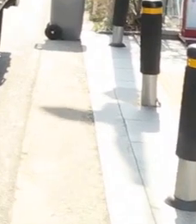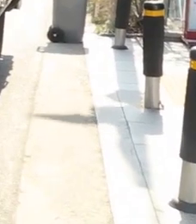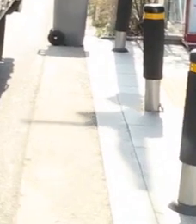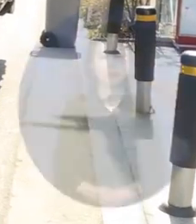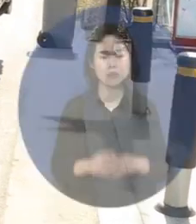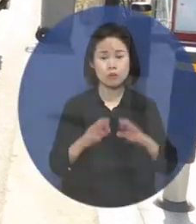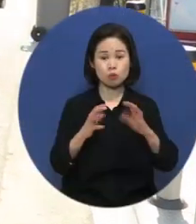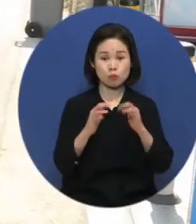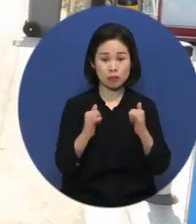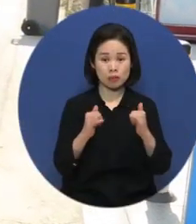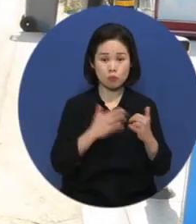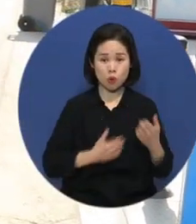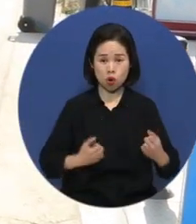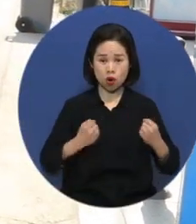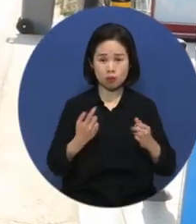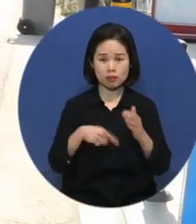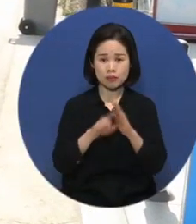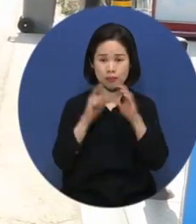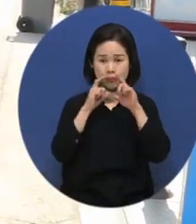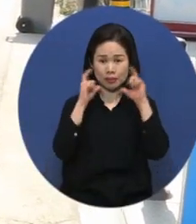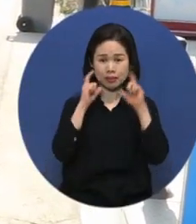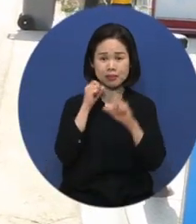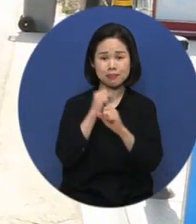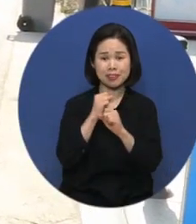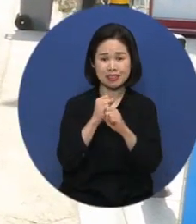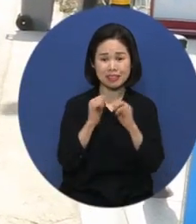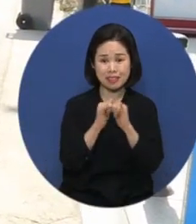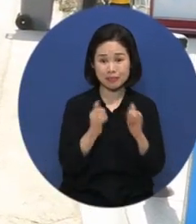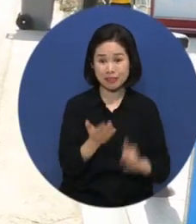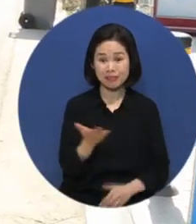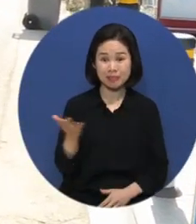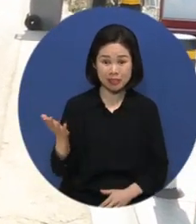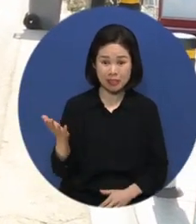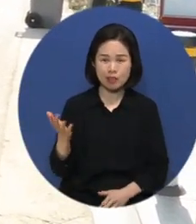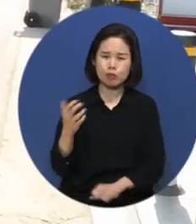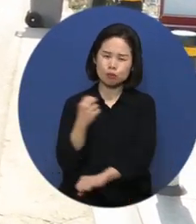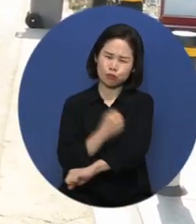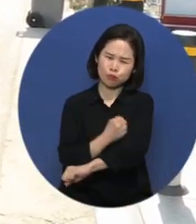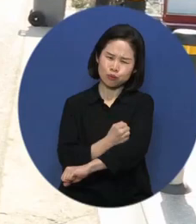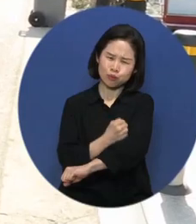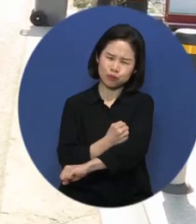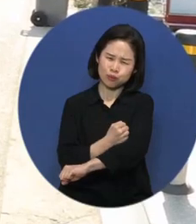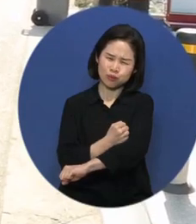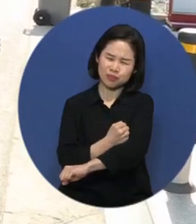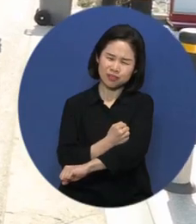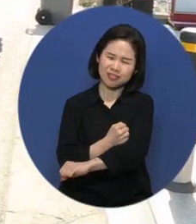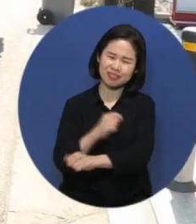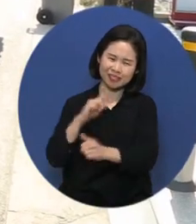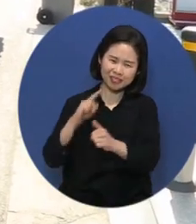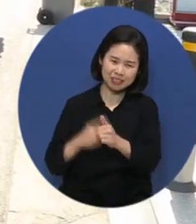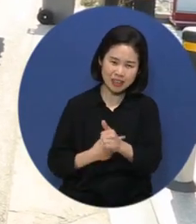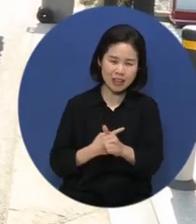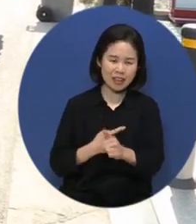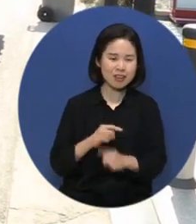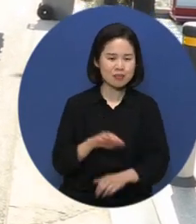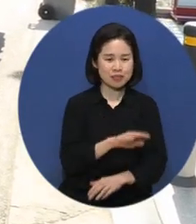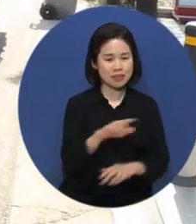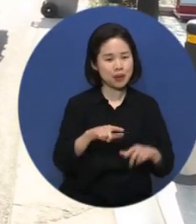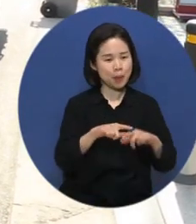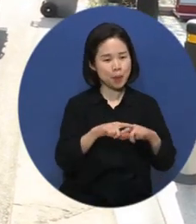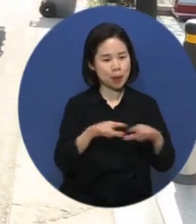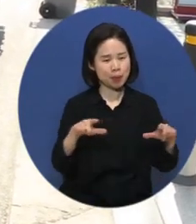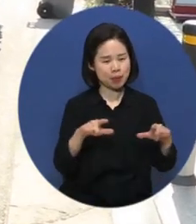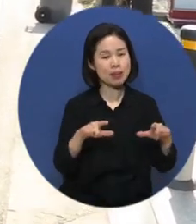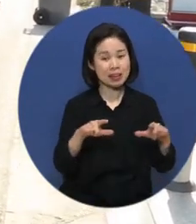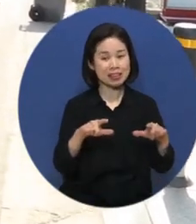국민의 건강을 위해 마스크를 만드는 사람들. 그들의 노력이 있기에 우리는 하루라도 빨리 평범한